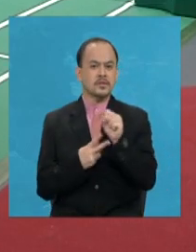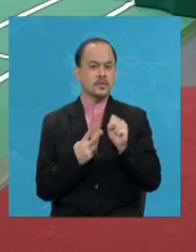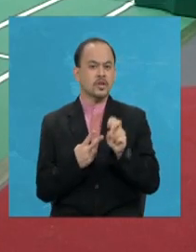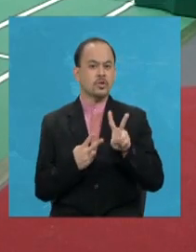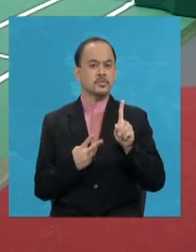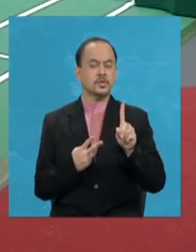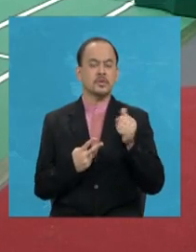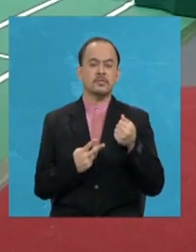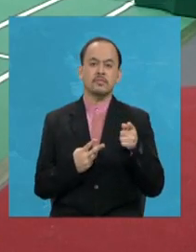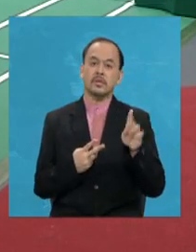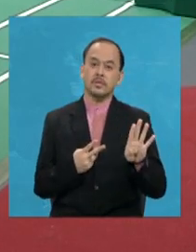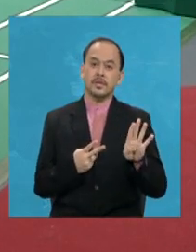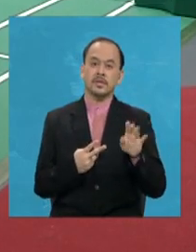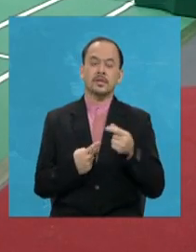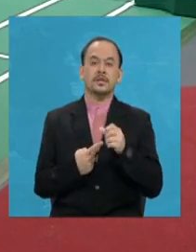21-15